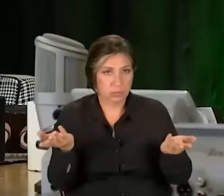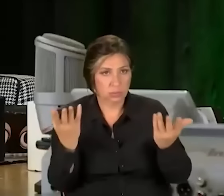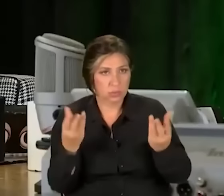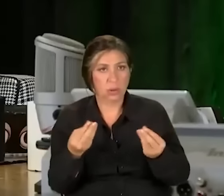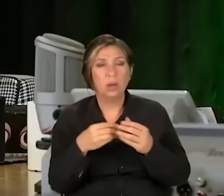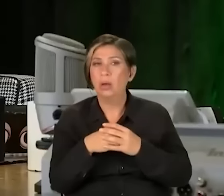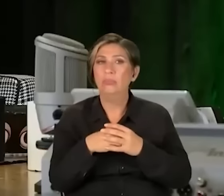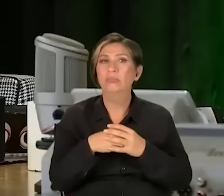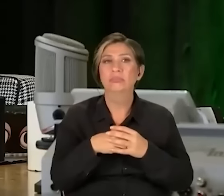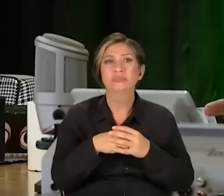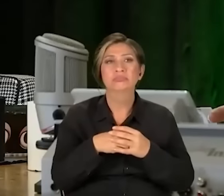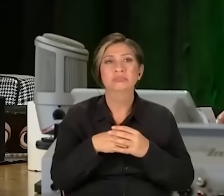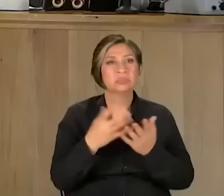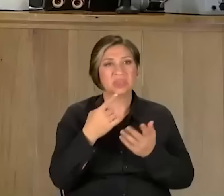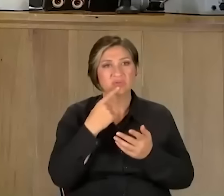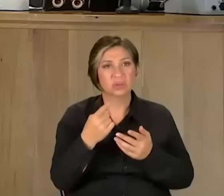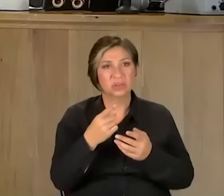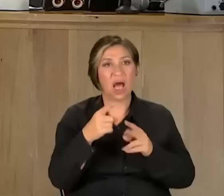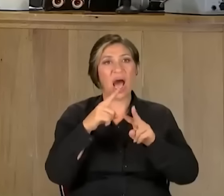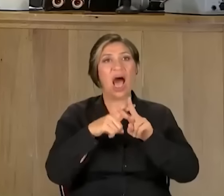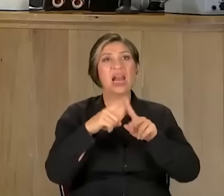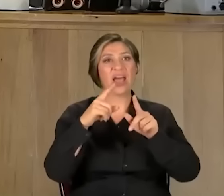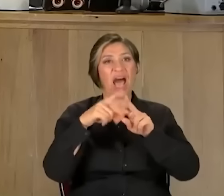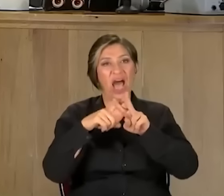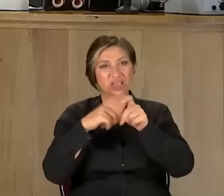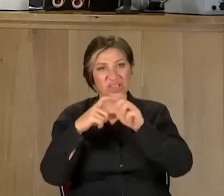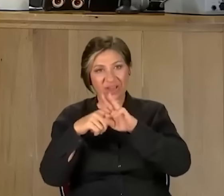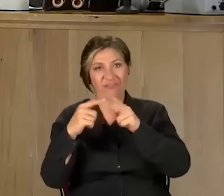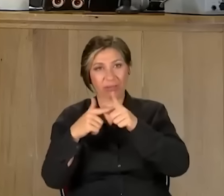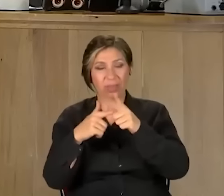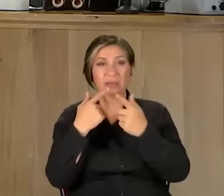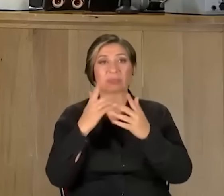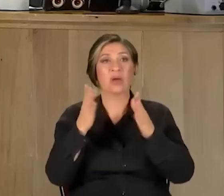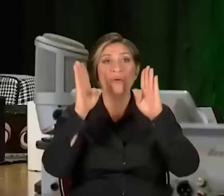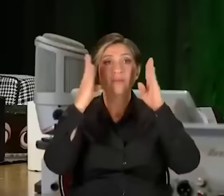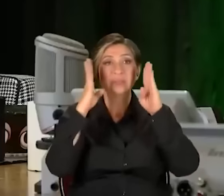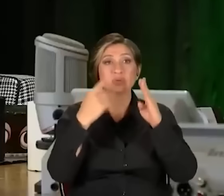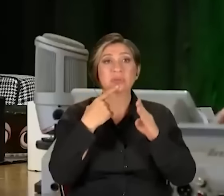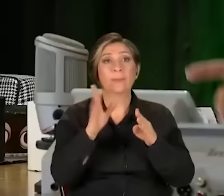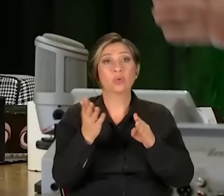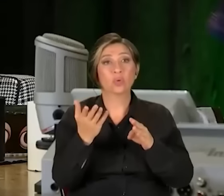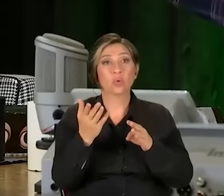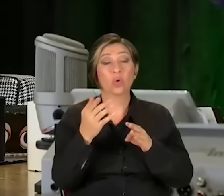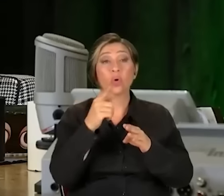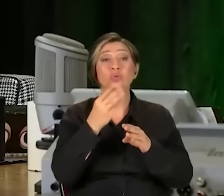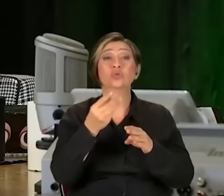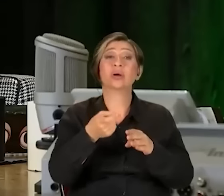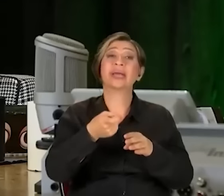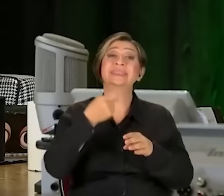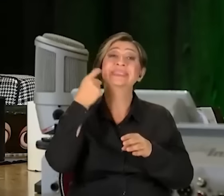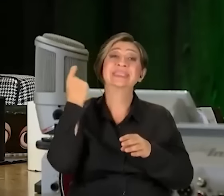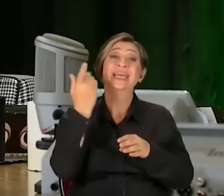olacak? Ne diyeceğiz onlara? Ali, Ayşe, Fatma diye isim takamayız ki. Facebook denmiyordu bir ara.